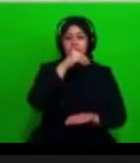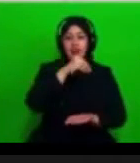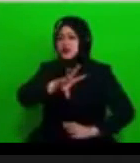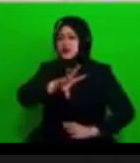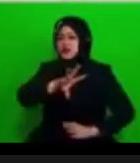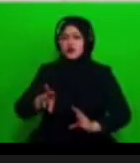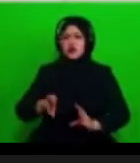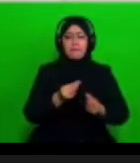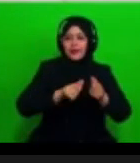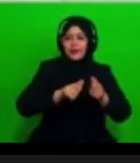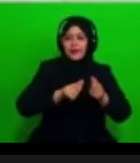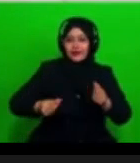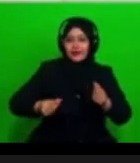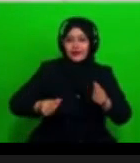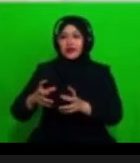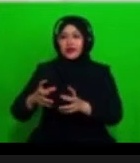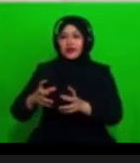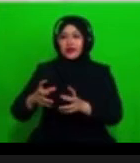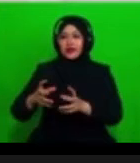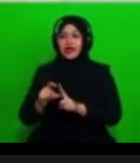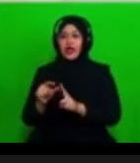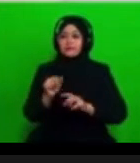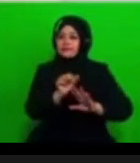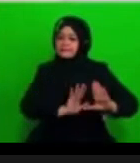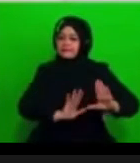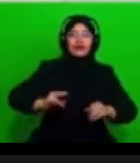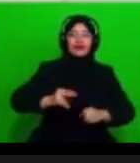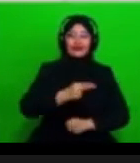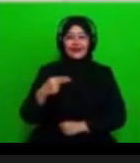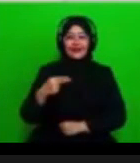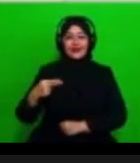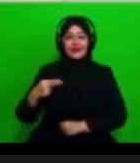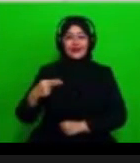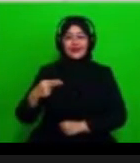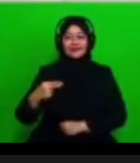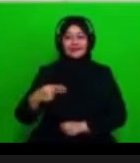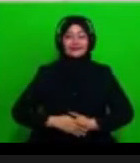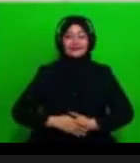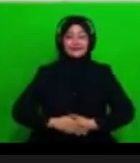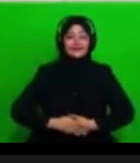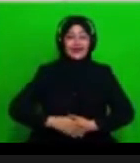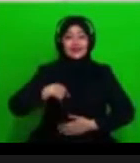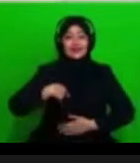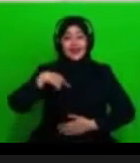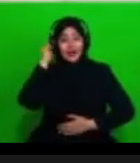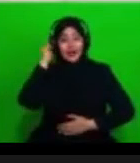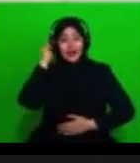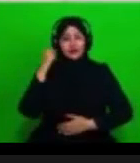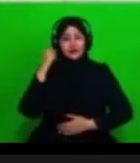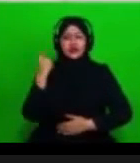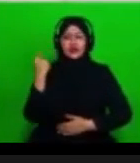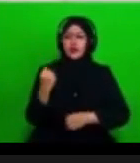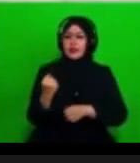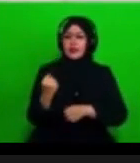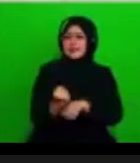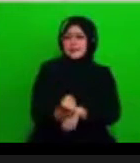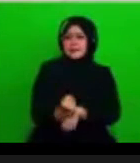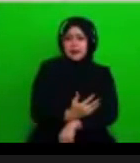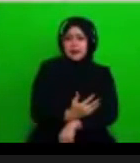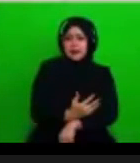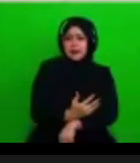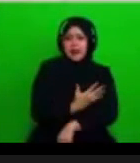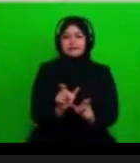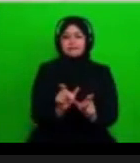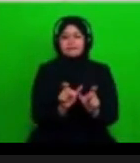Kartini, terutama tentang peran ibu dalam pendidikan. Ibu memiliki tugas yang sangat besar